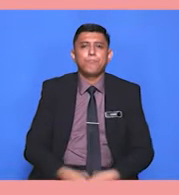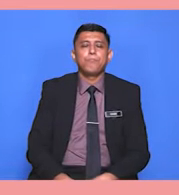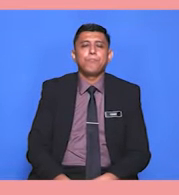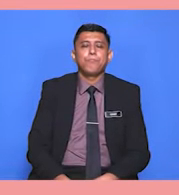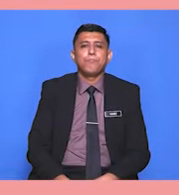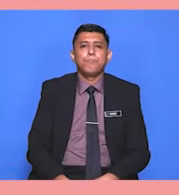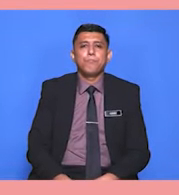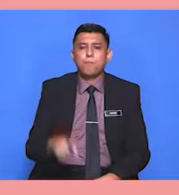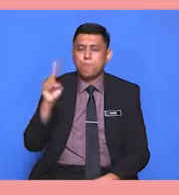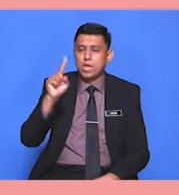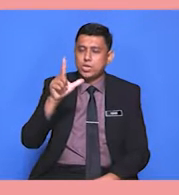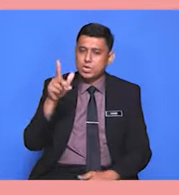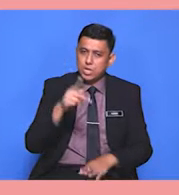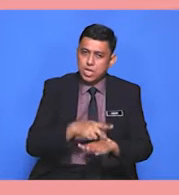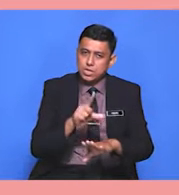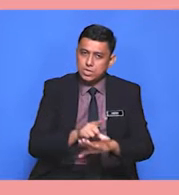Manakala,